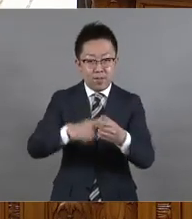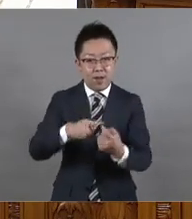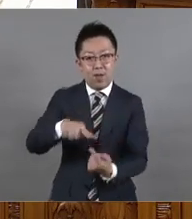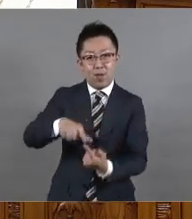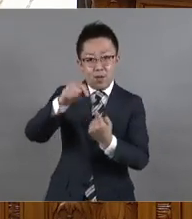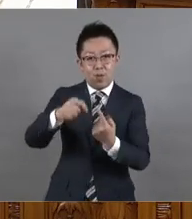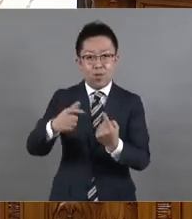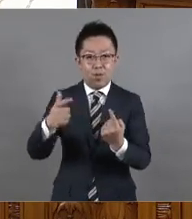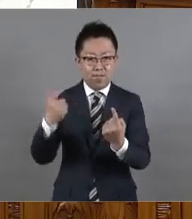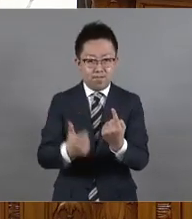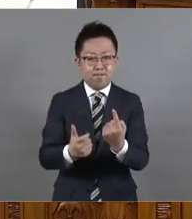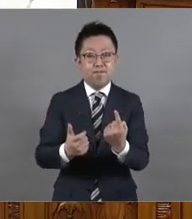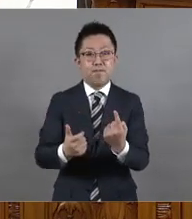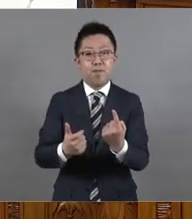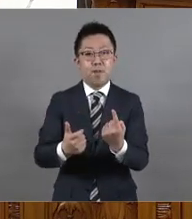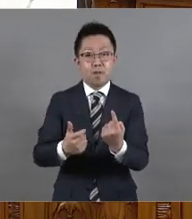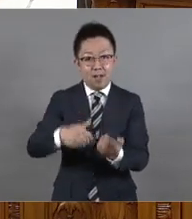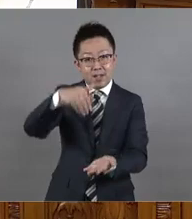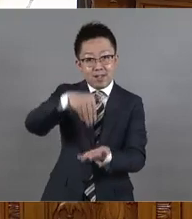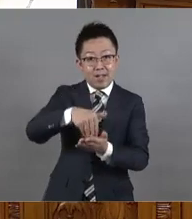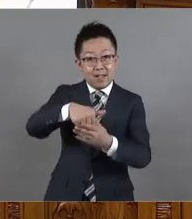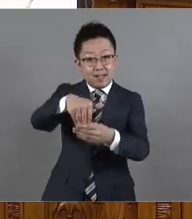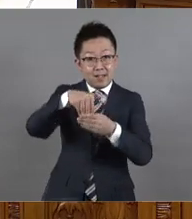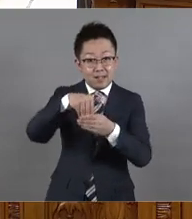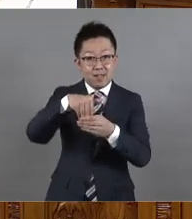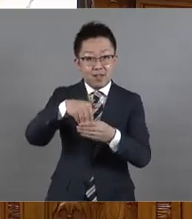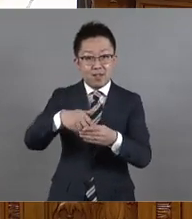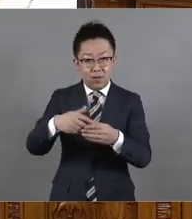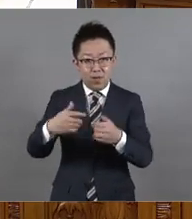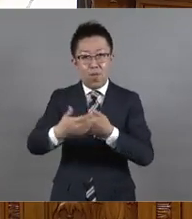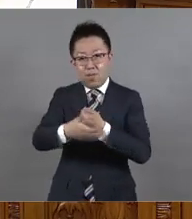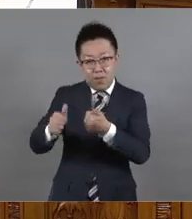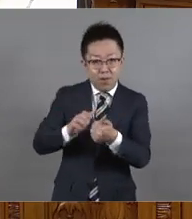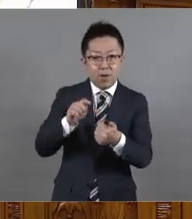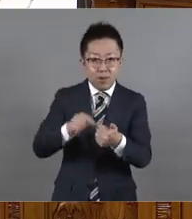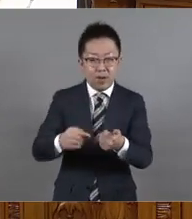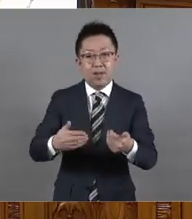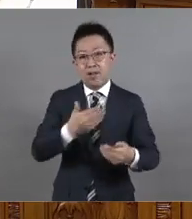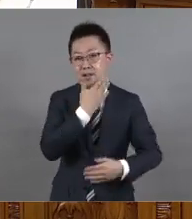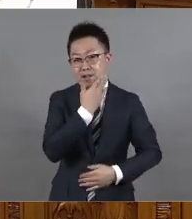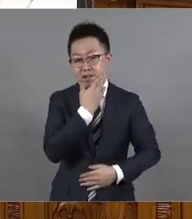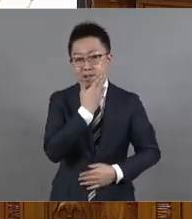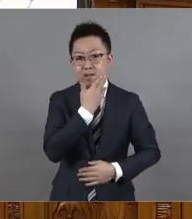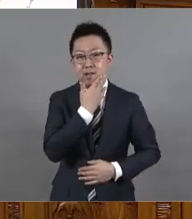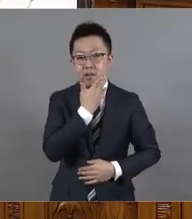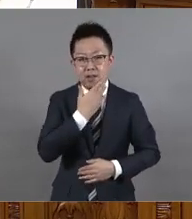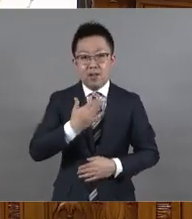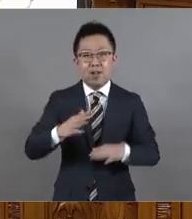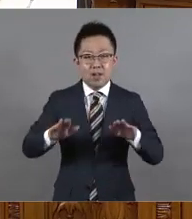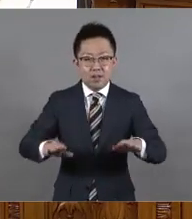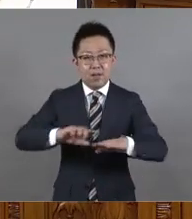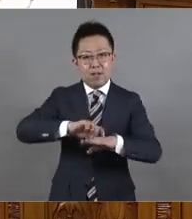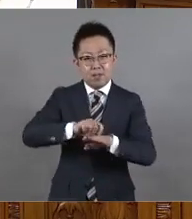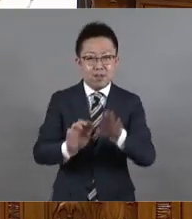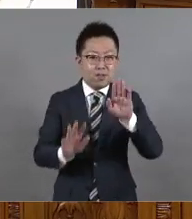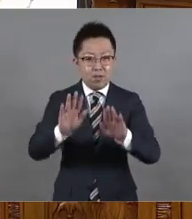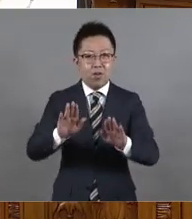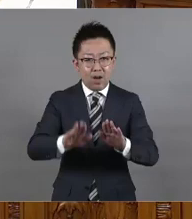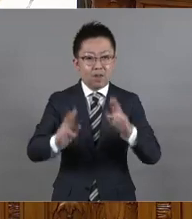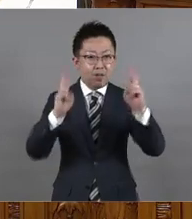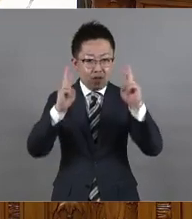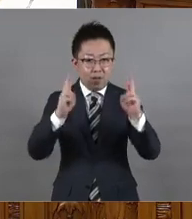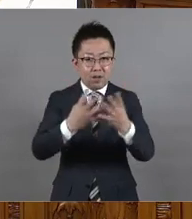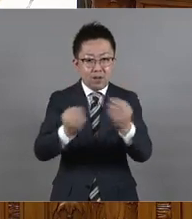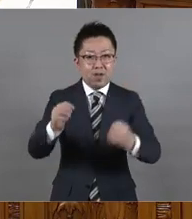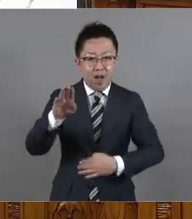最低賃金を含めた深夜まで流れを継続していくことが大切です厳しい状況にある企業も多くある